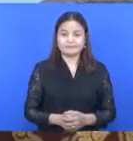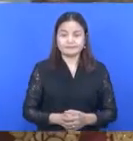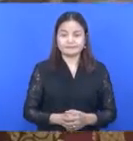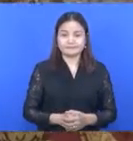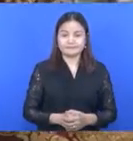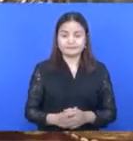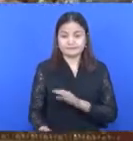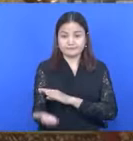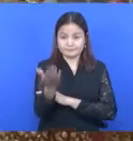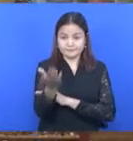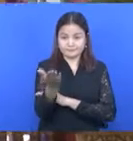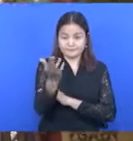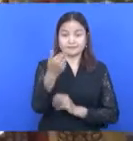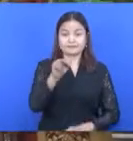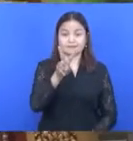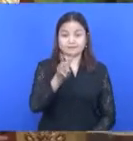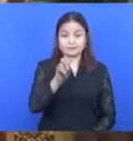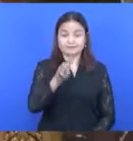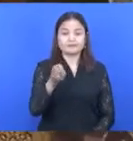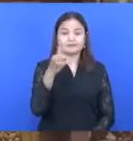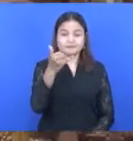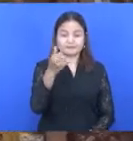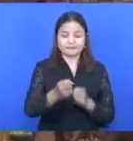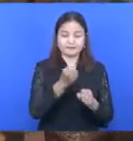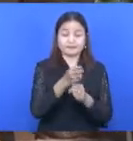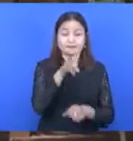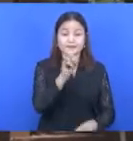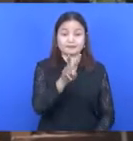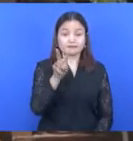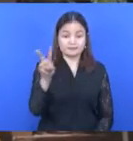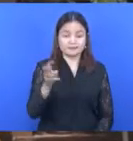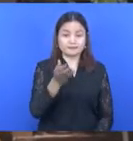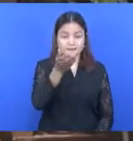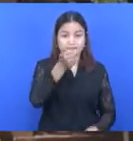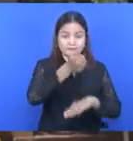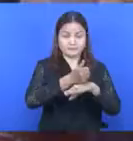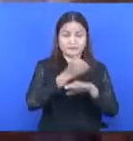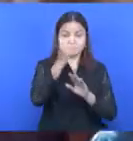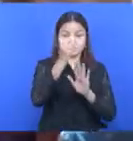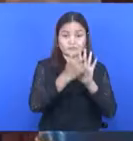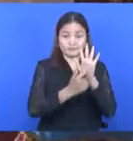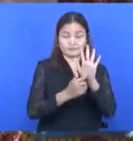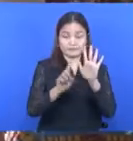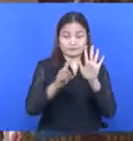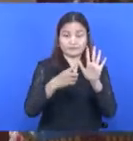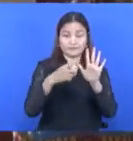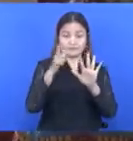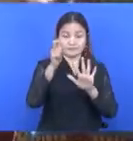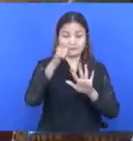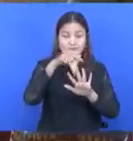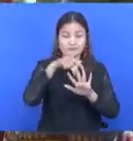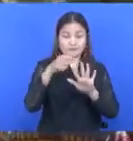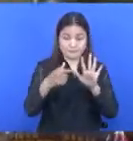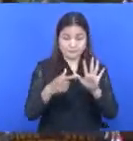នាព្រឹកថ្ងៃទី20ខែមិថុនាឆ្នាំ2022អាដាមជាសភារាឧបនាយករដ្ឋមន្ត្រីរដ្ឋមន្ត្រីក្រសួងរៀបចំដែ